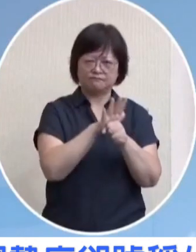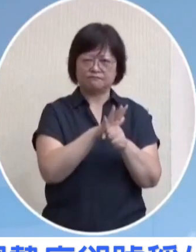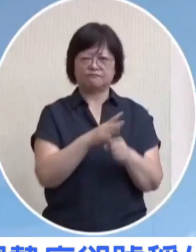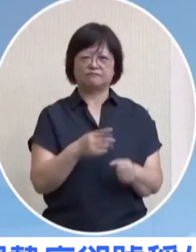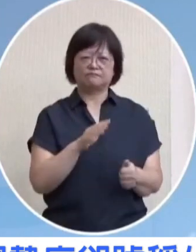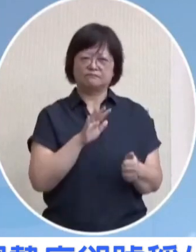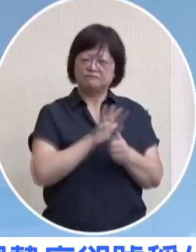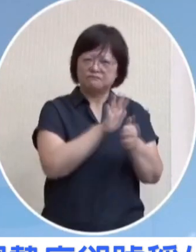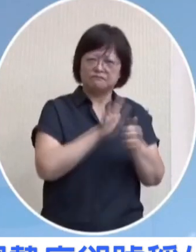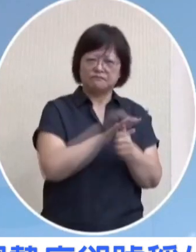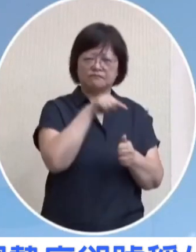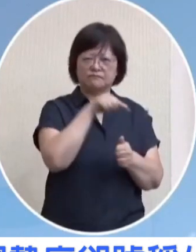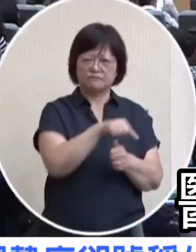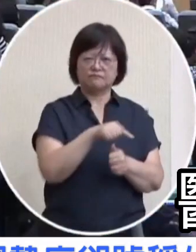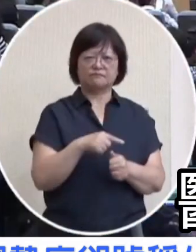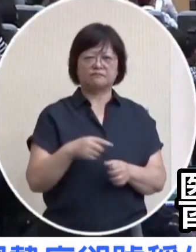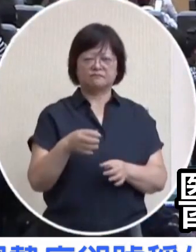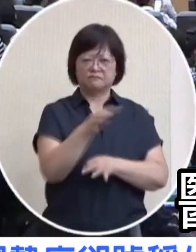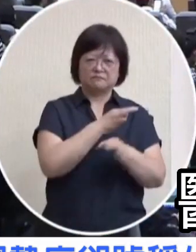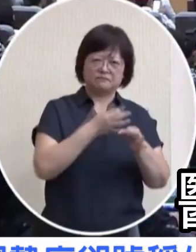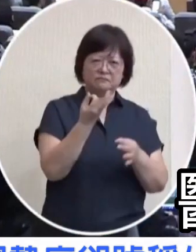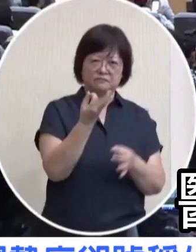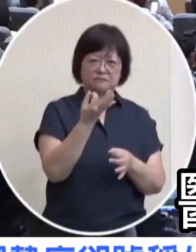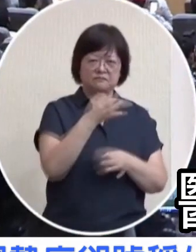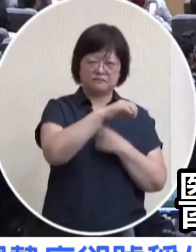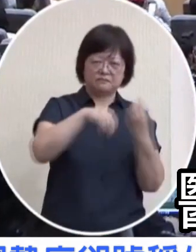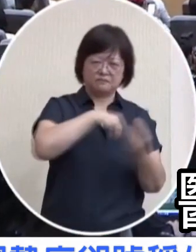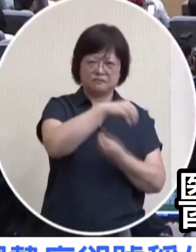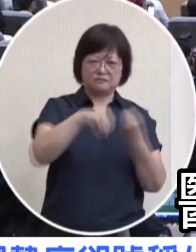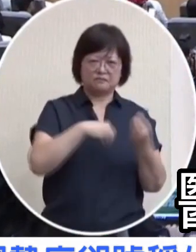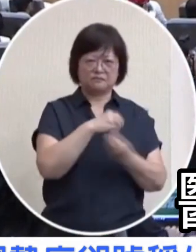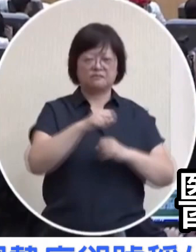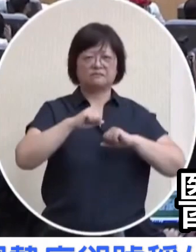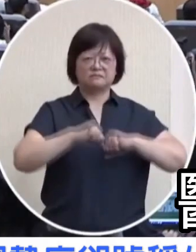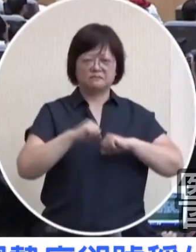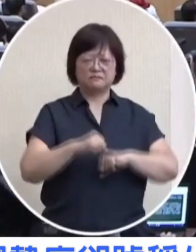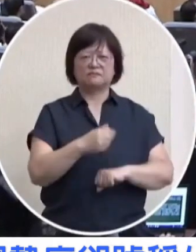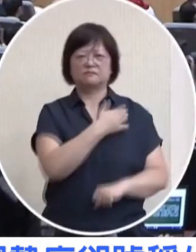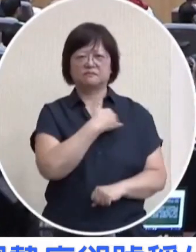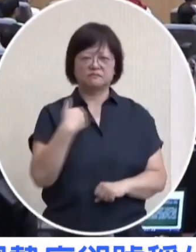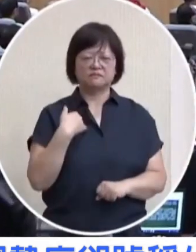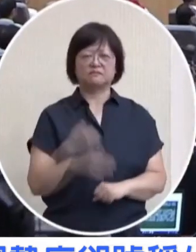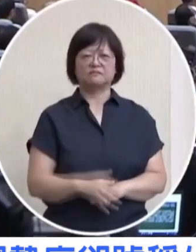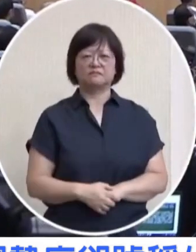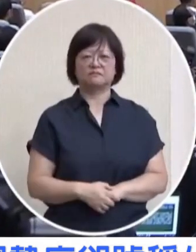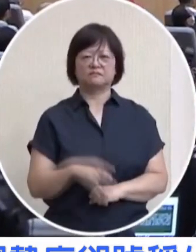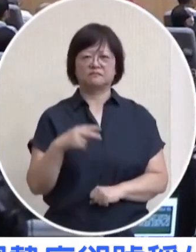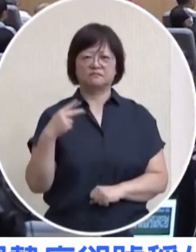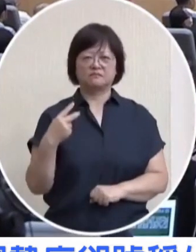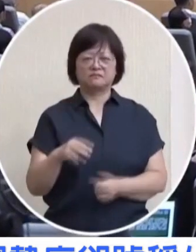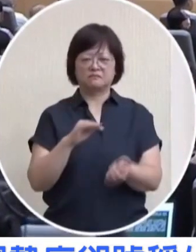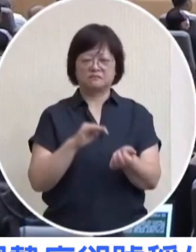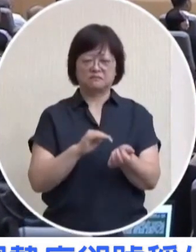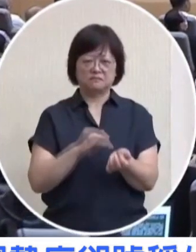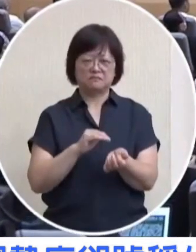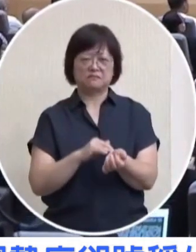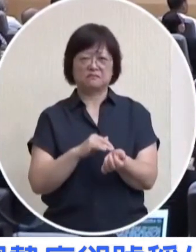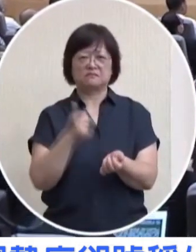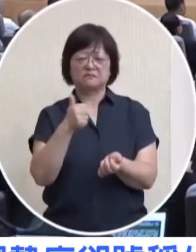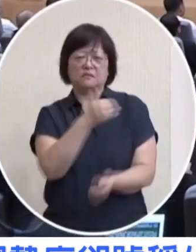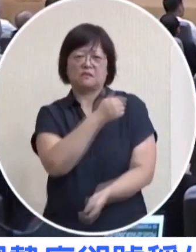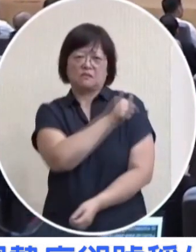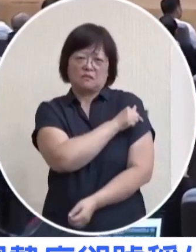务，医界得到公平的报酬，不会血汗过